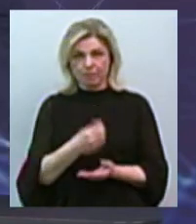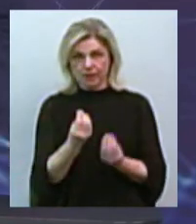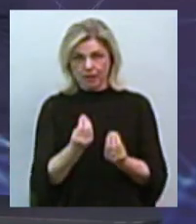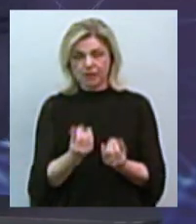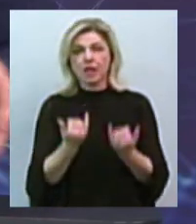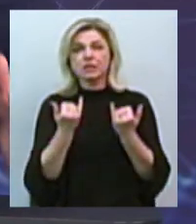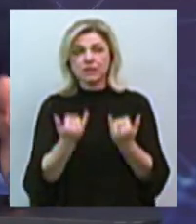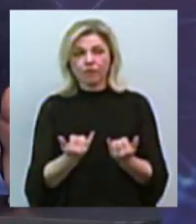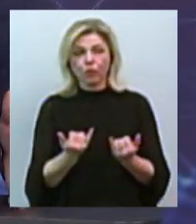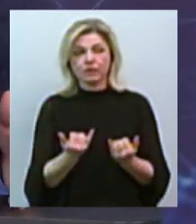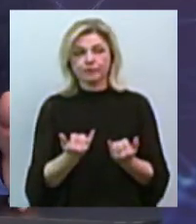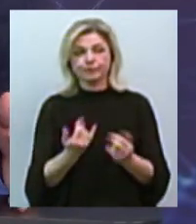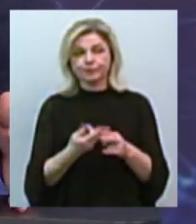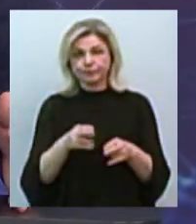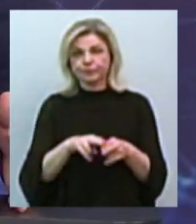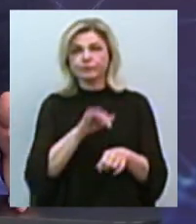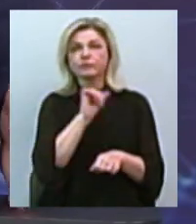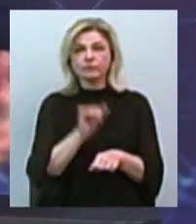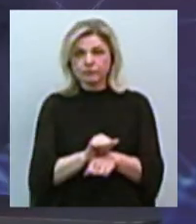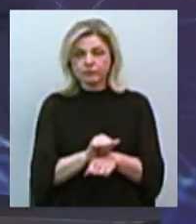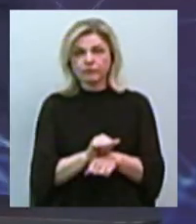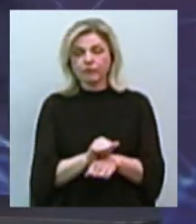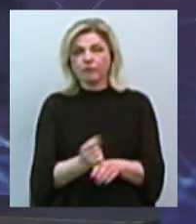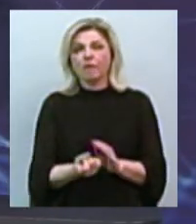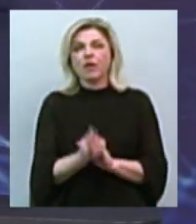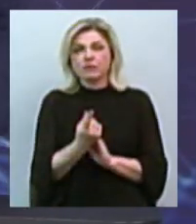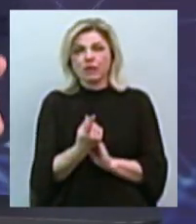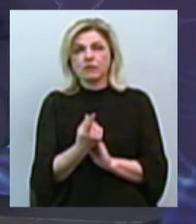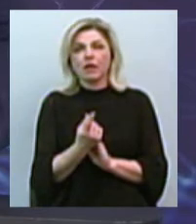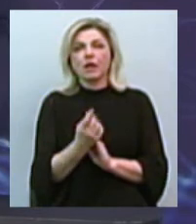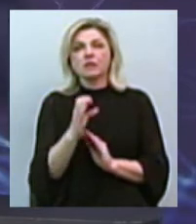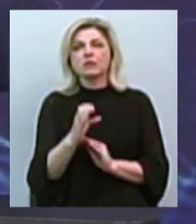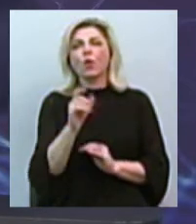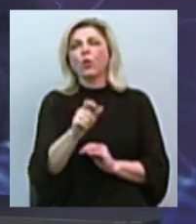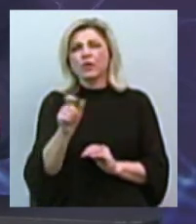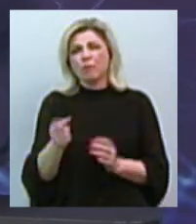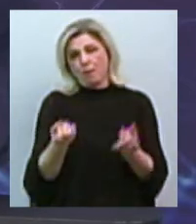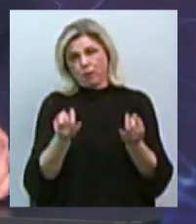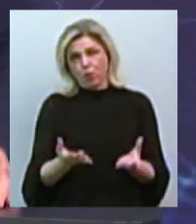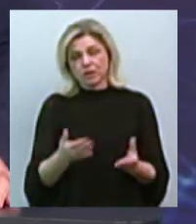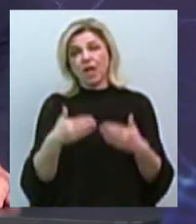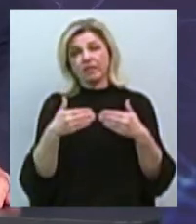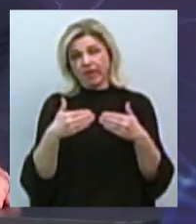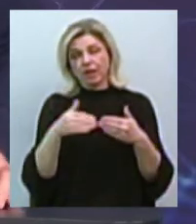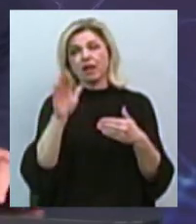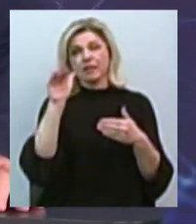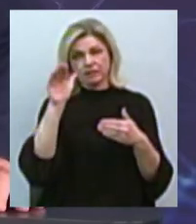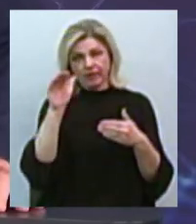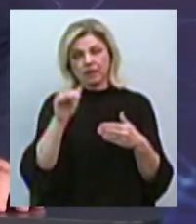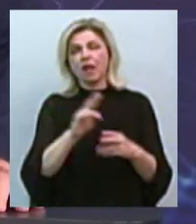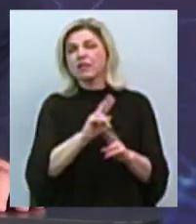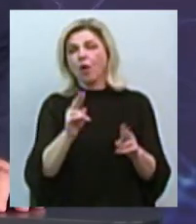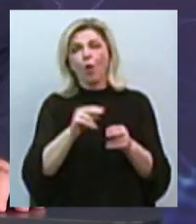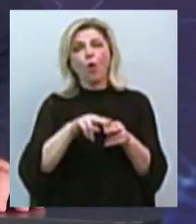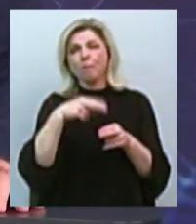Сегодня, поскольку это остановилось, возникает, ну как бы с персоналом все просто. Вот дверь, до свидания, никаких